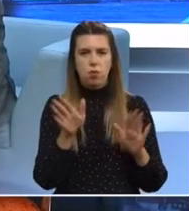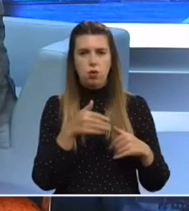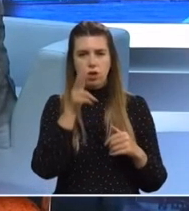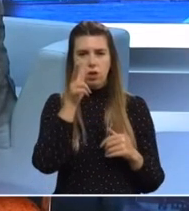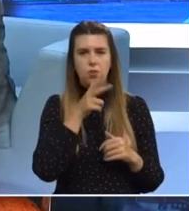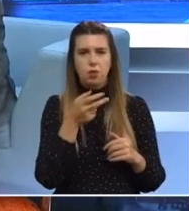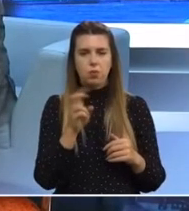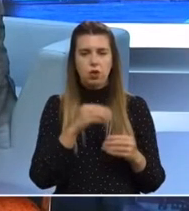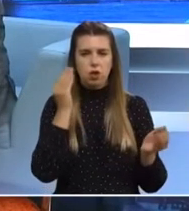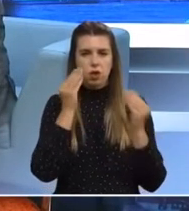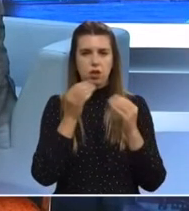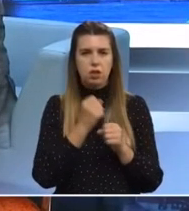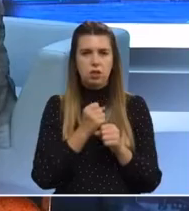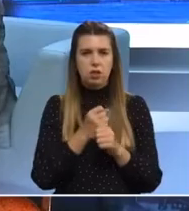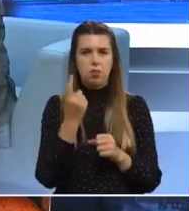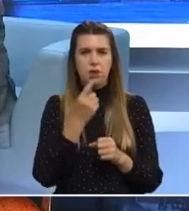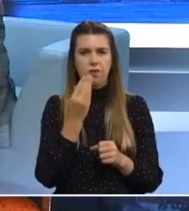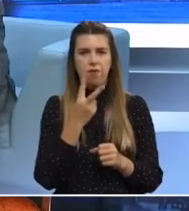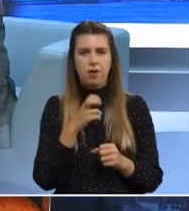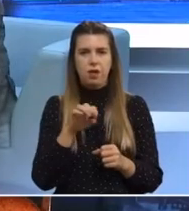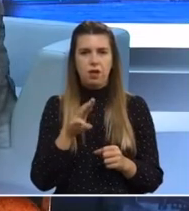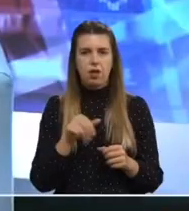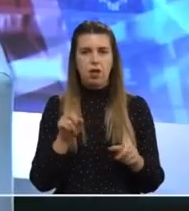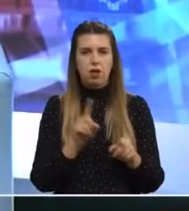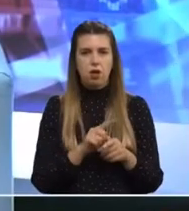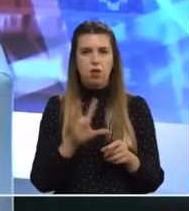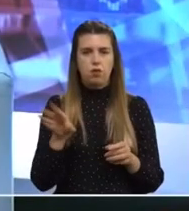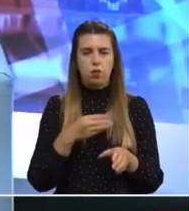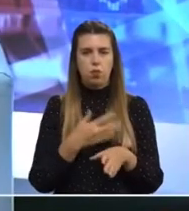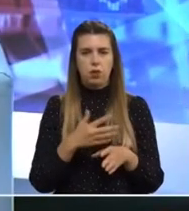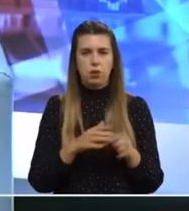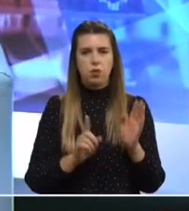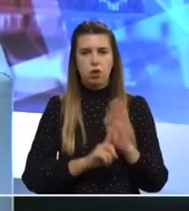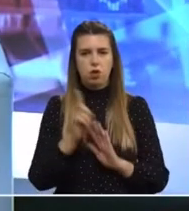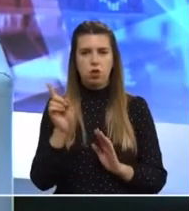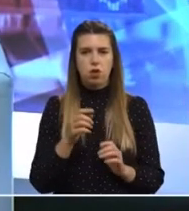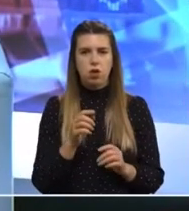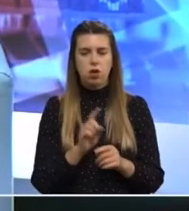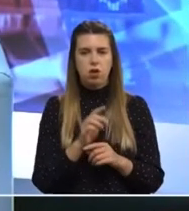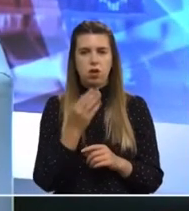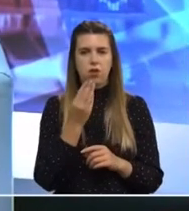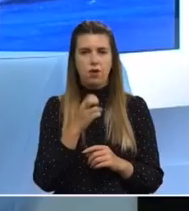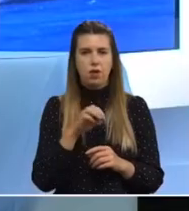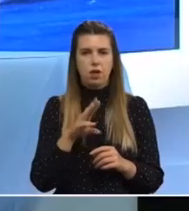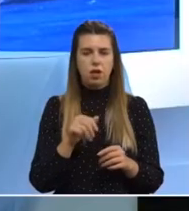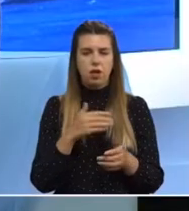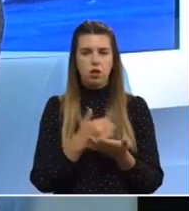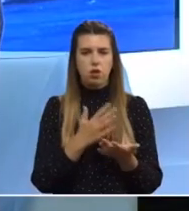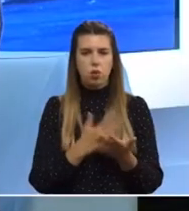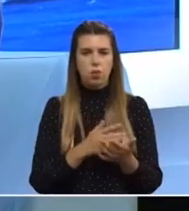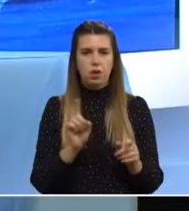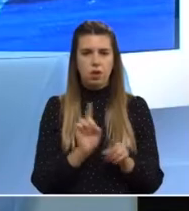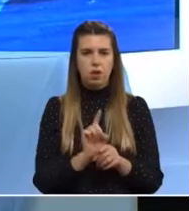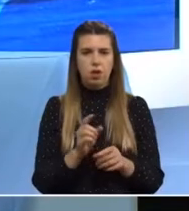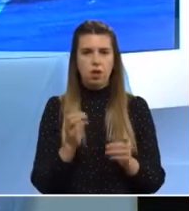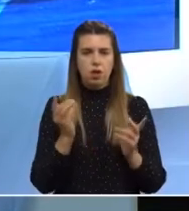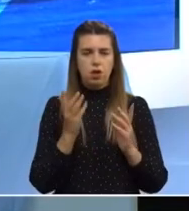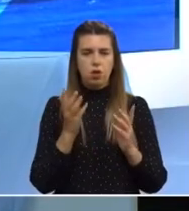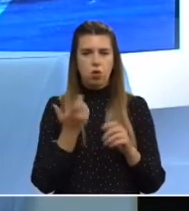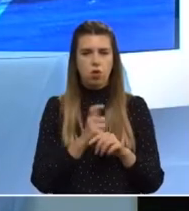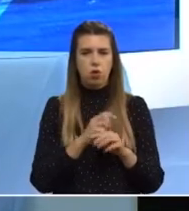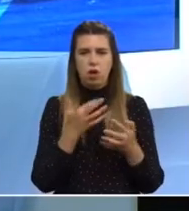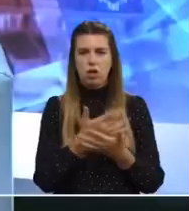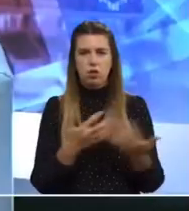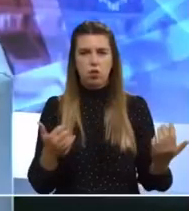спустя 3 месяца пришла идея сделать первую флейту. И так все пошло. Вот. Флейт — это же продолговатый, длинный инструмент. У вас они разные, их такие? Очень